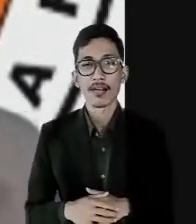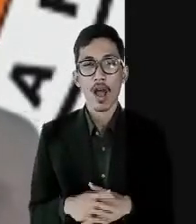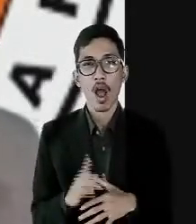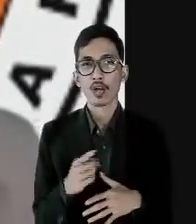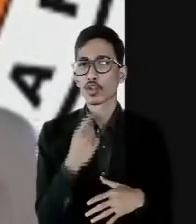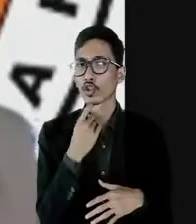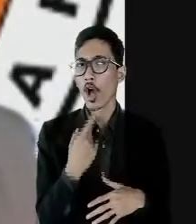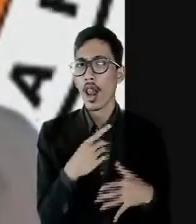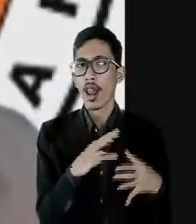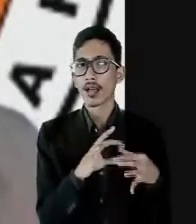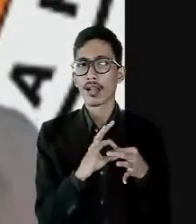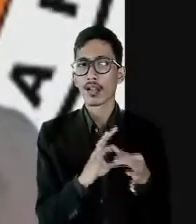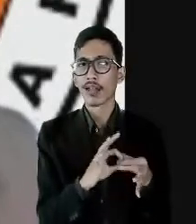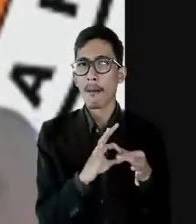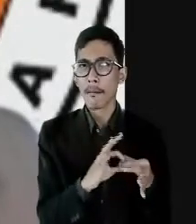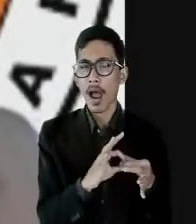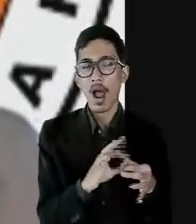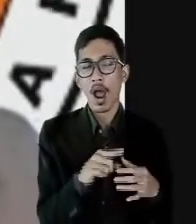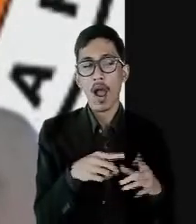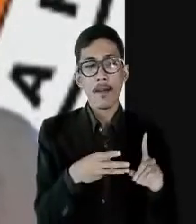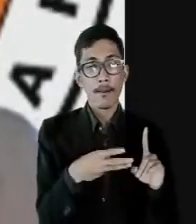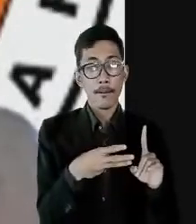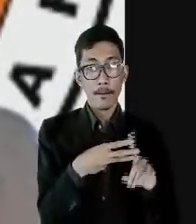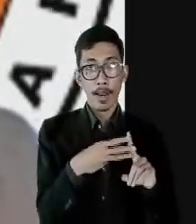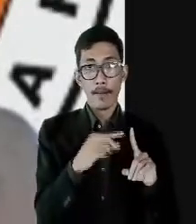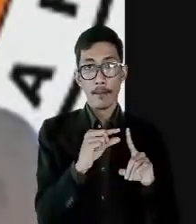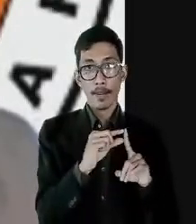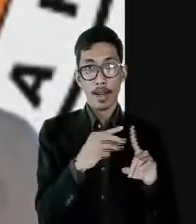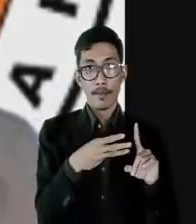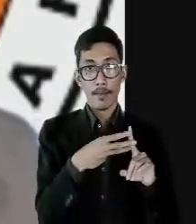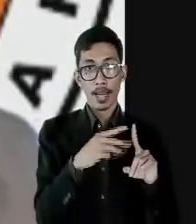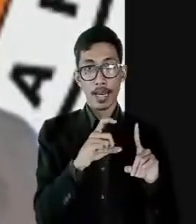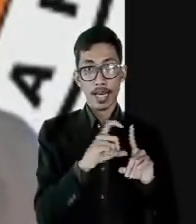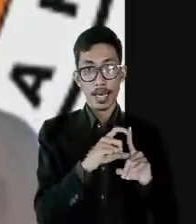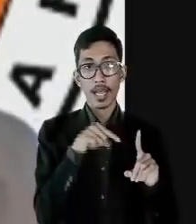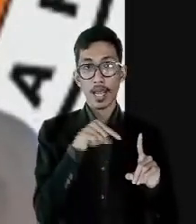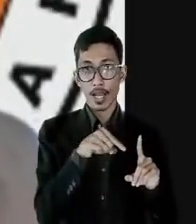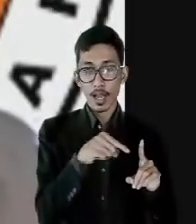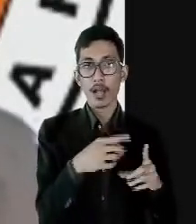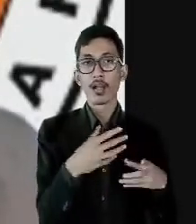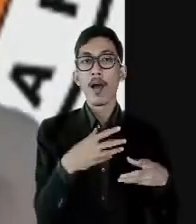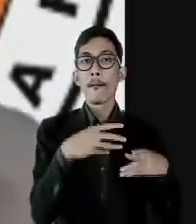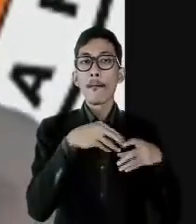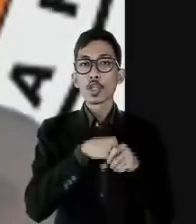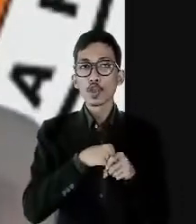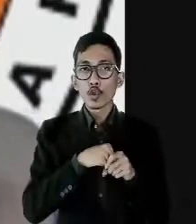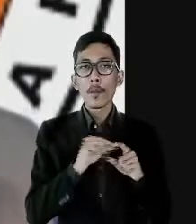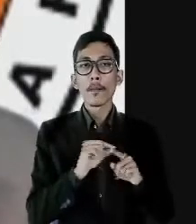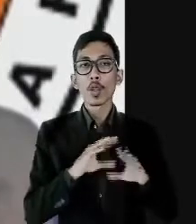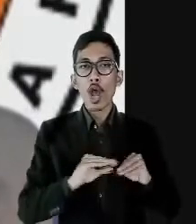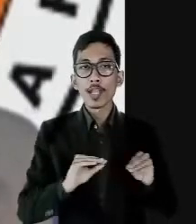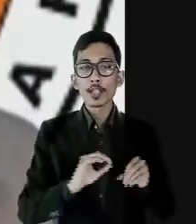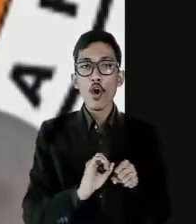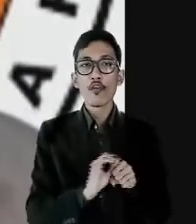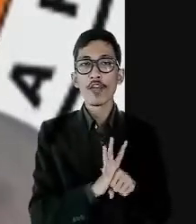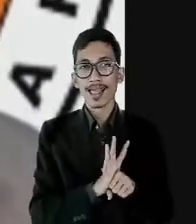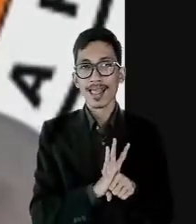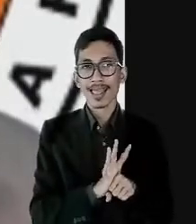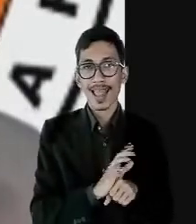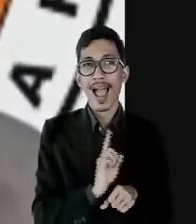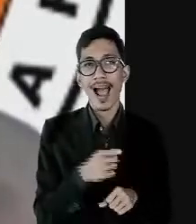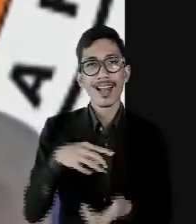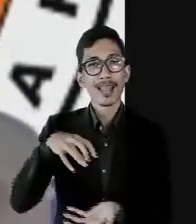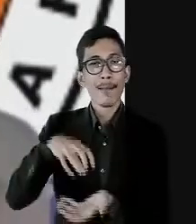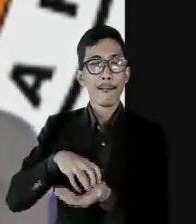kerjasama, BPBD merupakan bagian dari Satuan Tugas COVID-19 khusus di